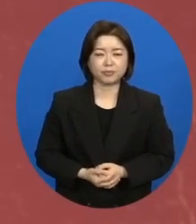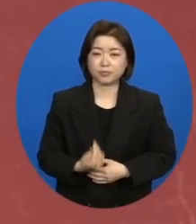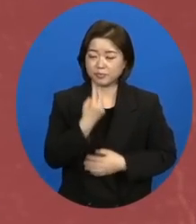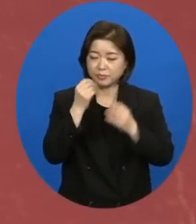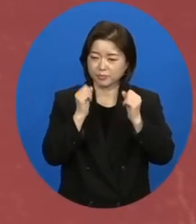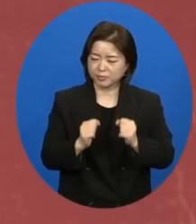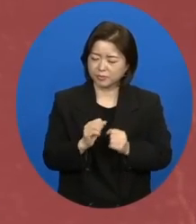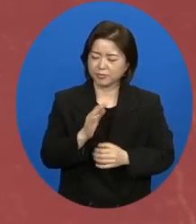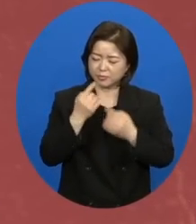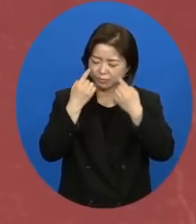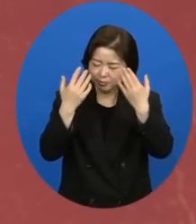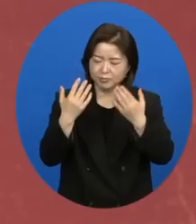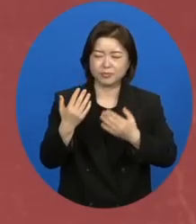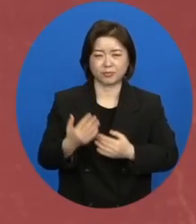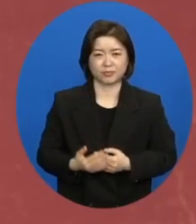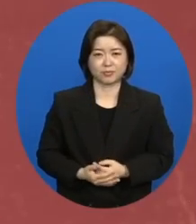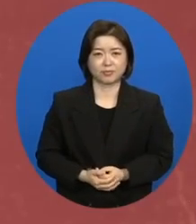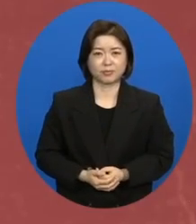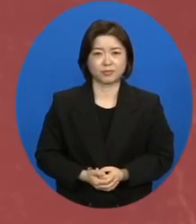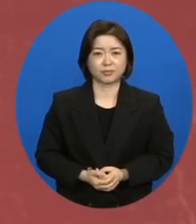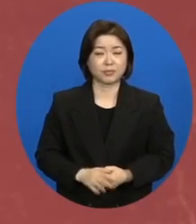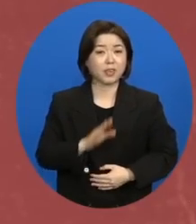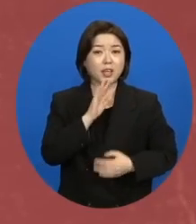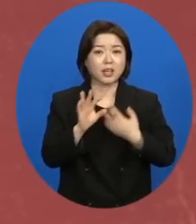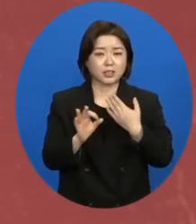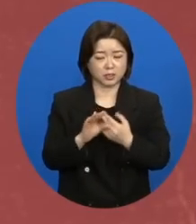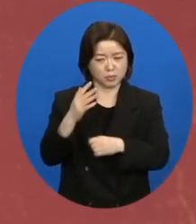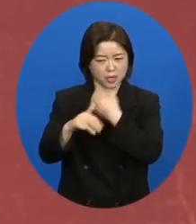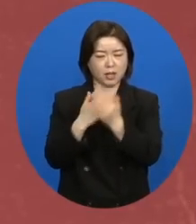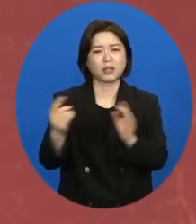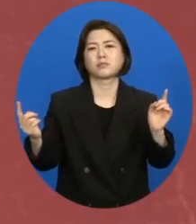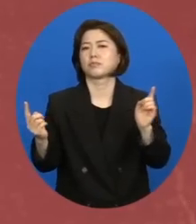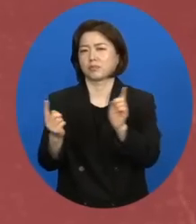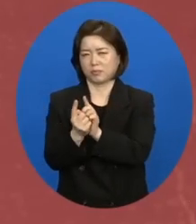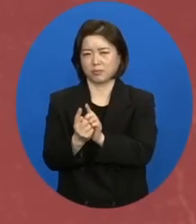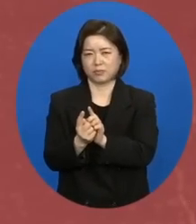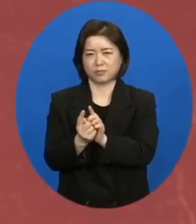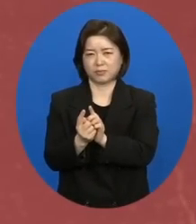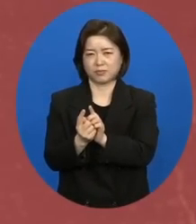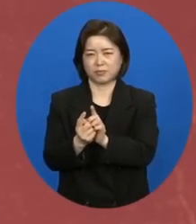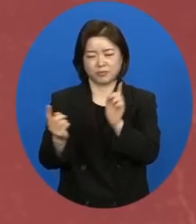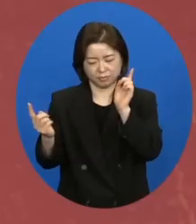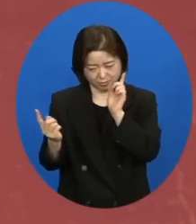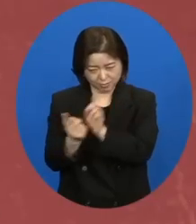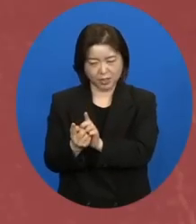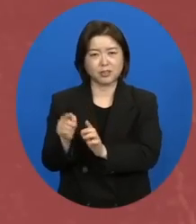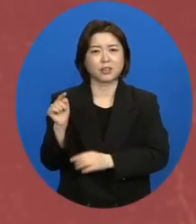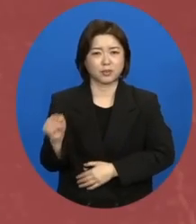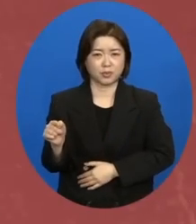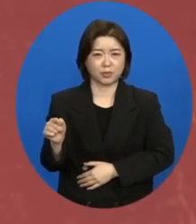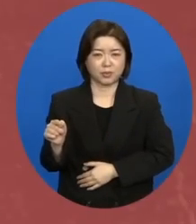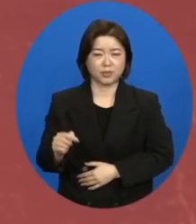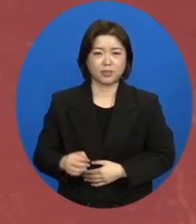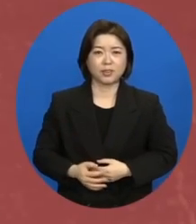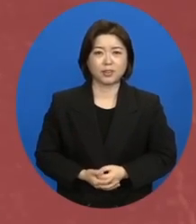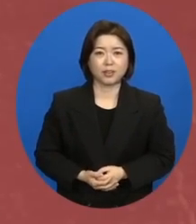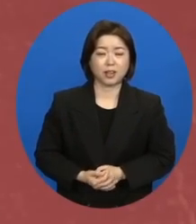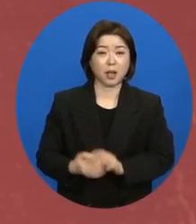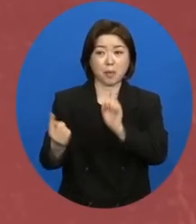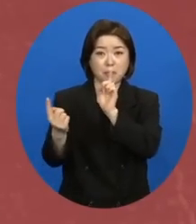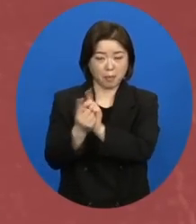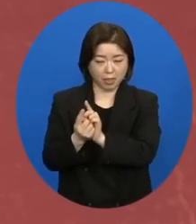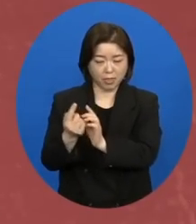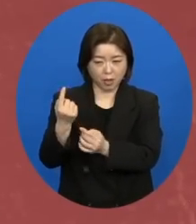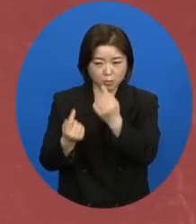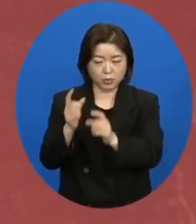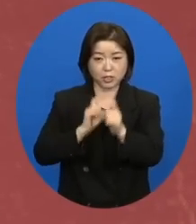살아계신 게 분명해요. 그럼 만나고 가셔야죠. 만나는 거. 근데 만나는 것보다 중요한